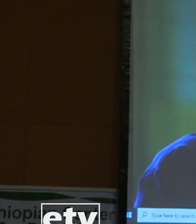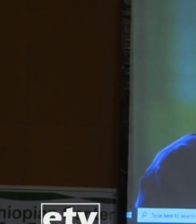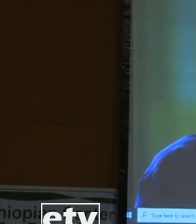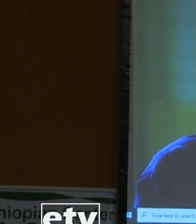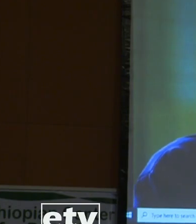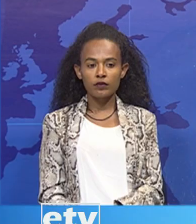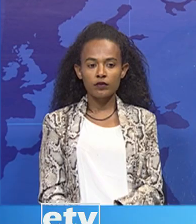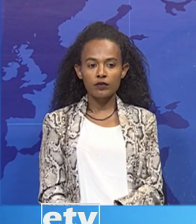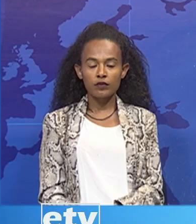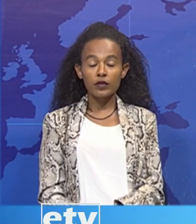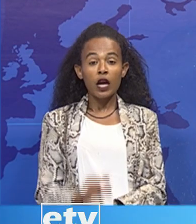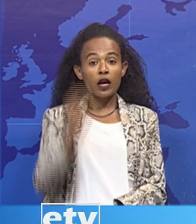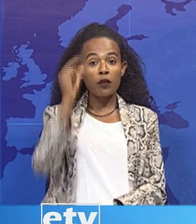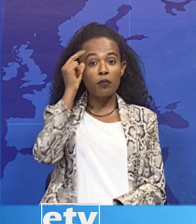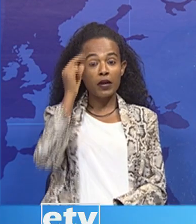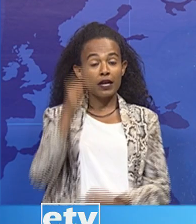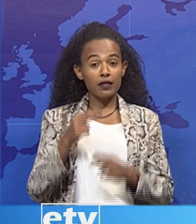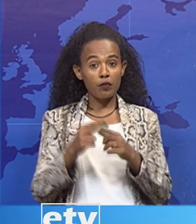በረከት ባላሉ